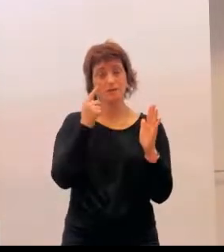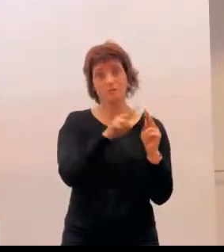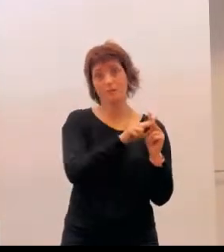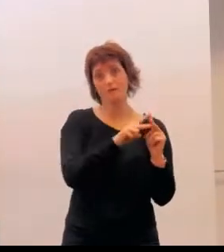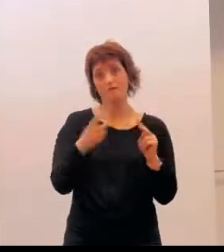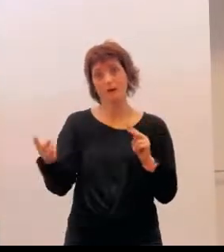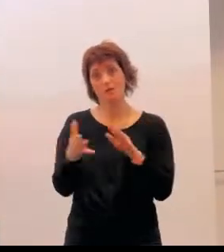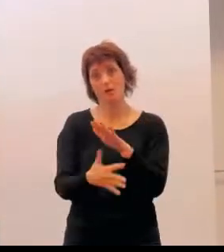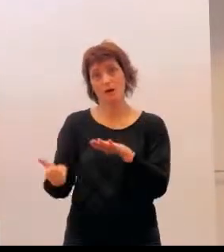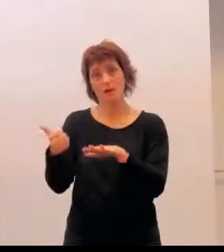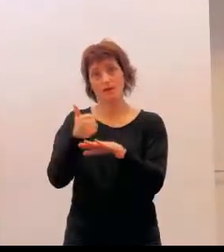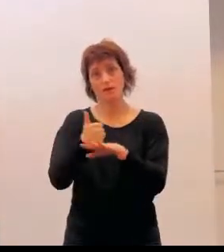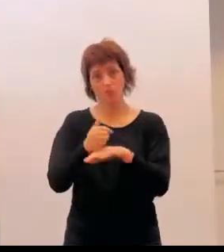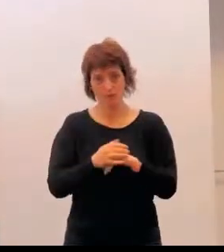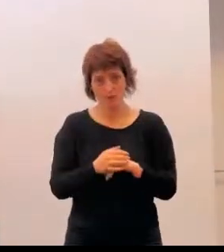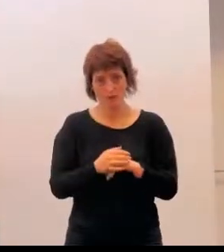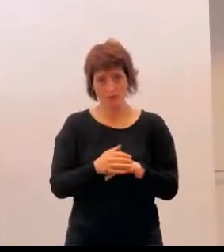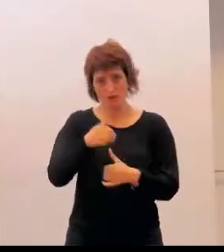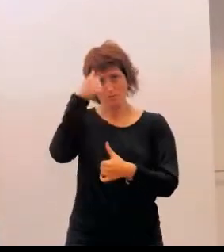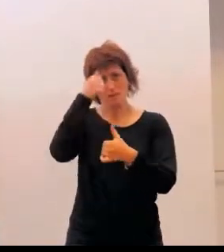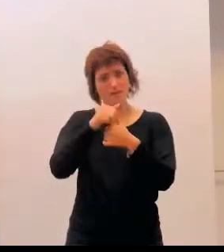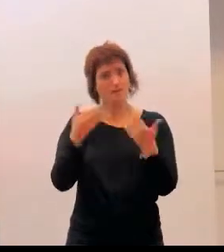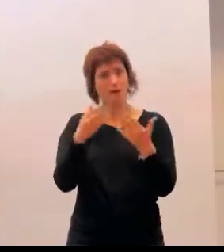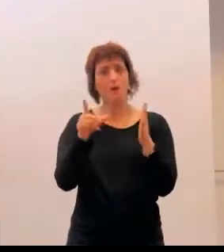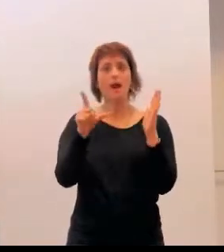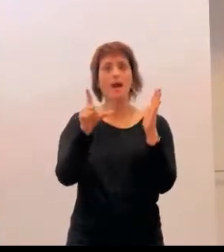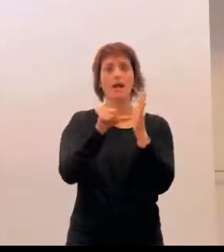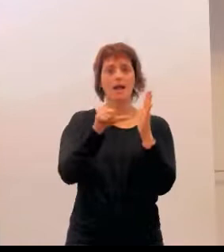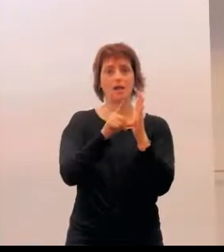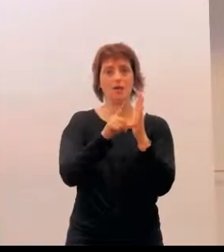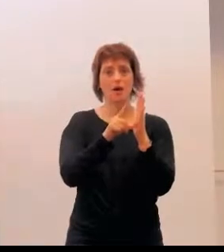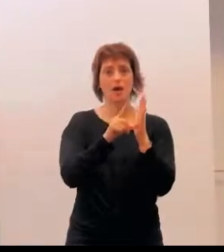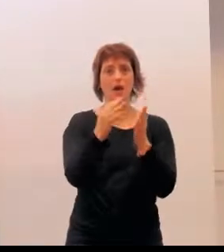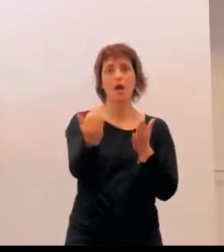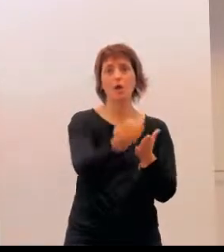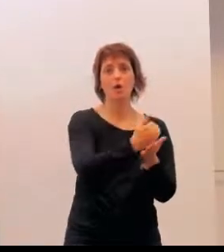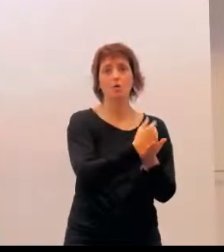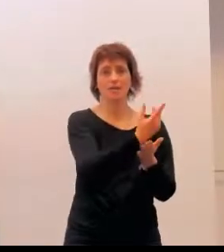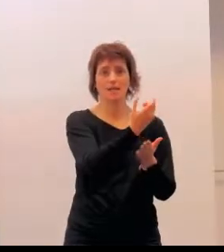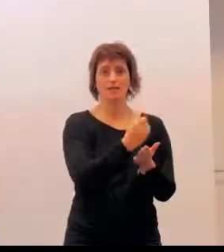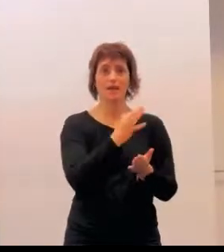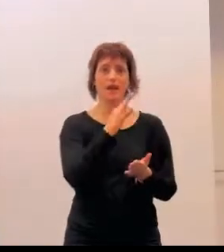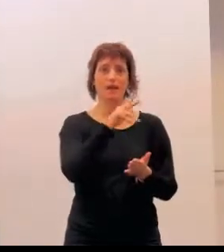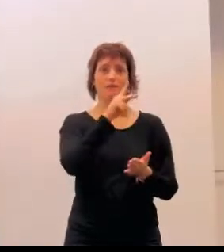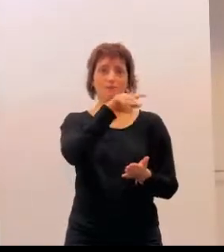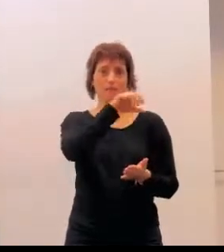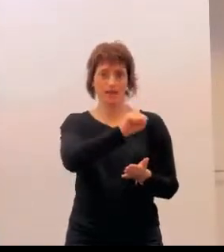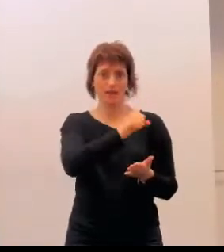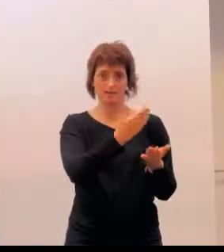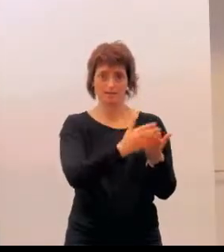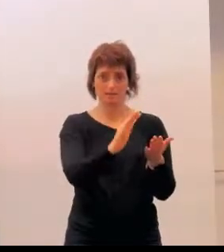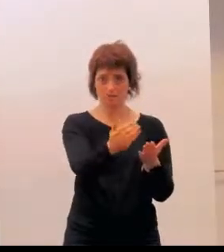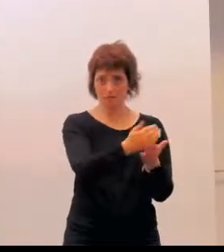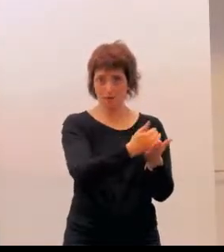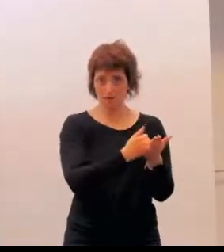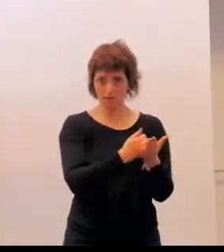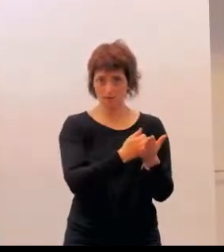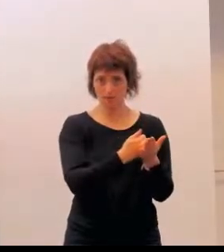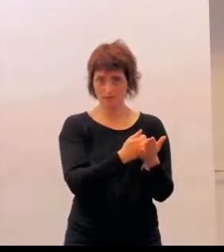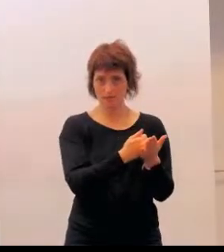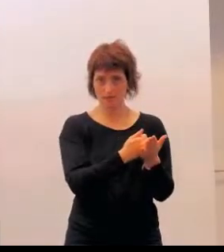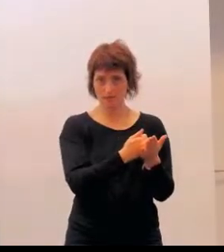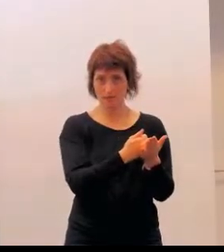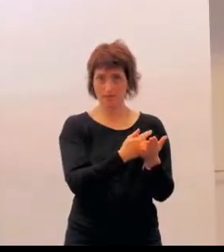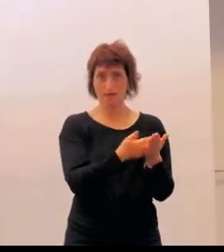métropole. Pour rappel, la loi indique que les recettes issues de ce fameux FPS